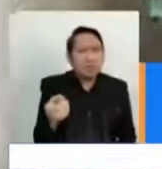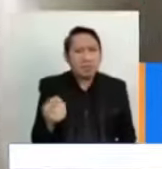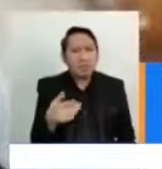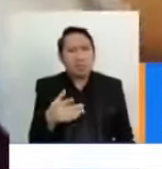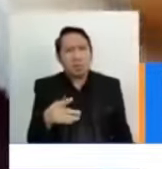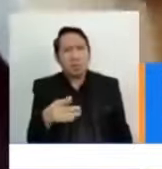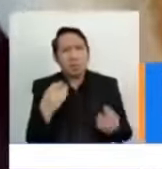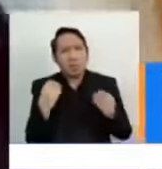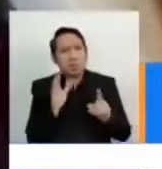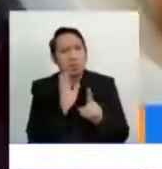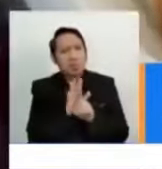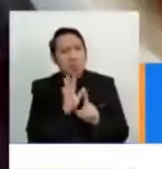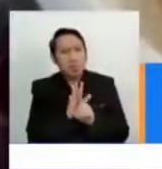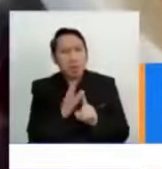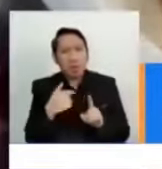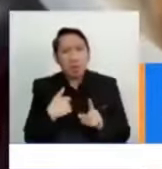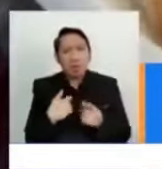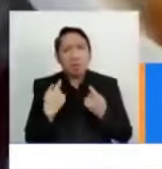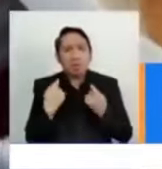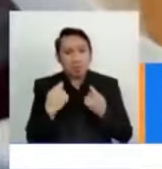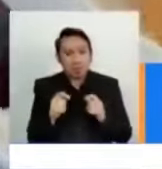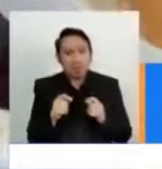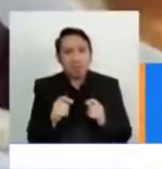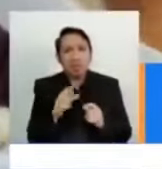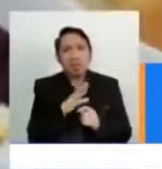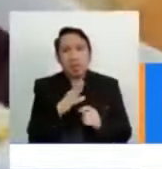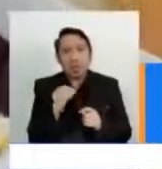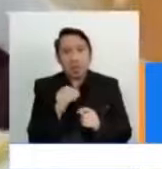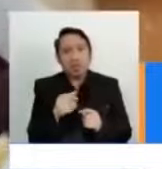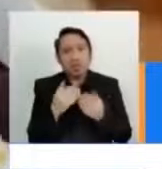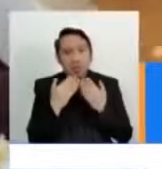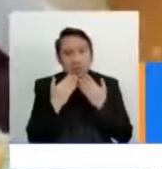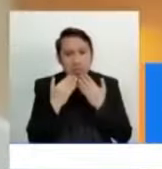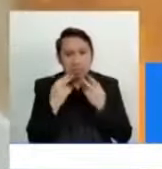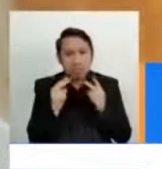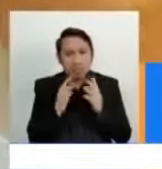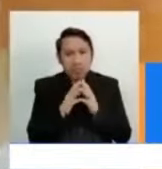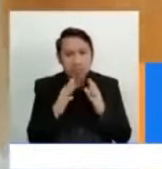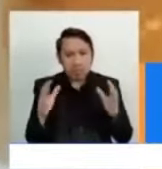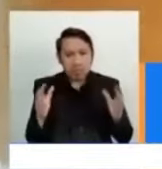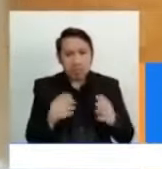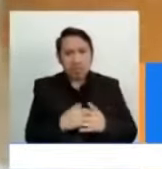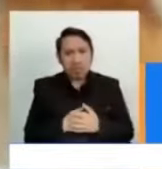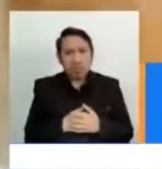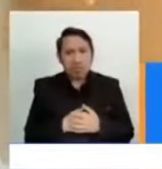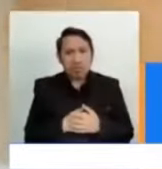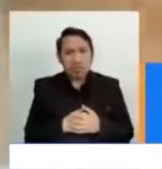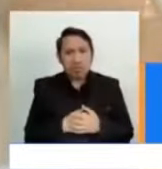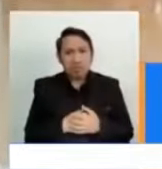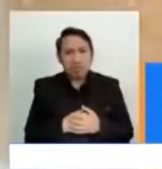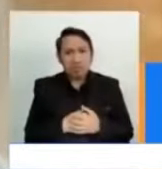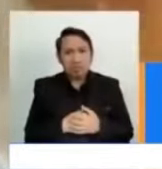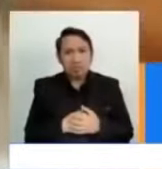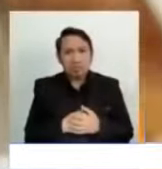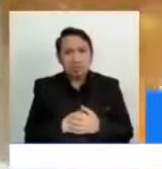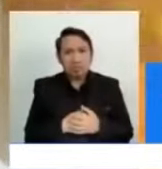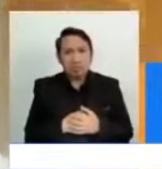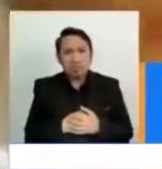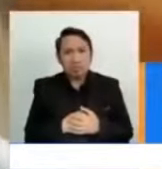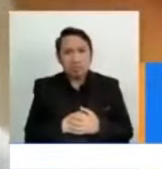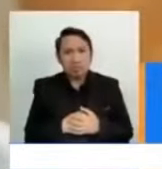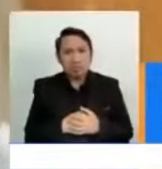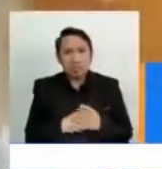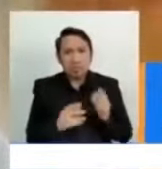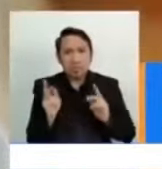Sinubukan ko, yun nga talaga, maraming salamat talaga dahil yun nga, pinangkilik ng taong bayan